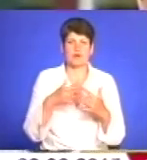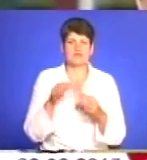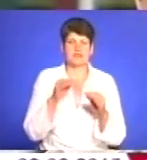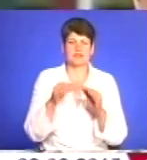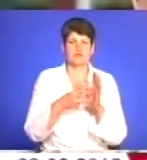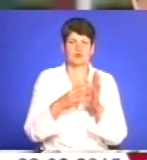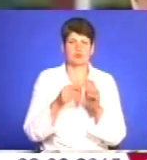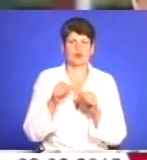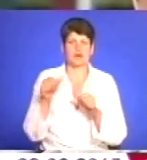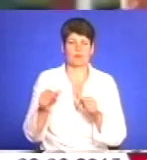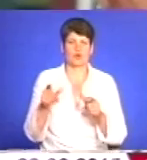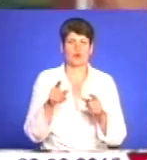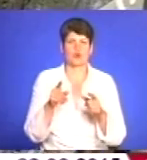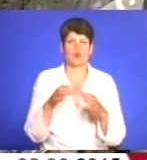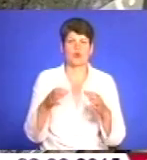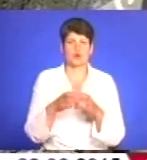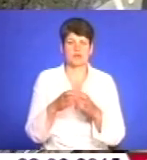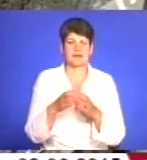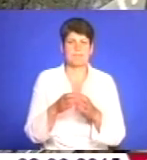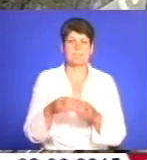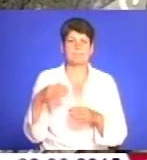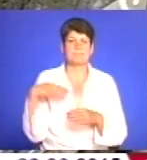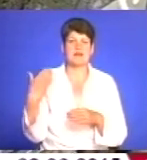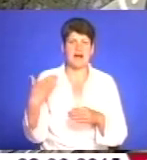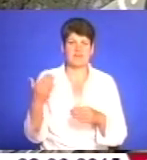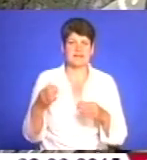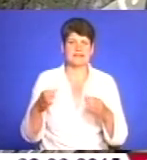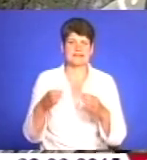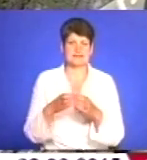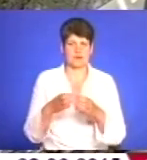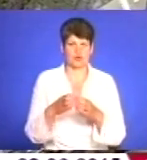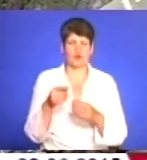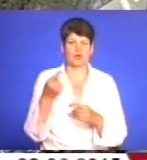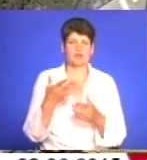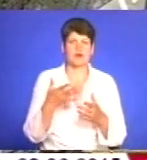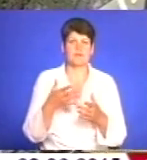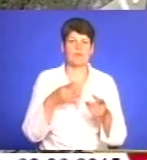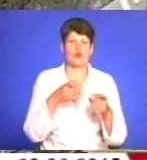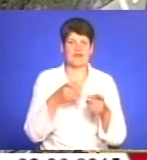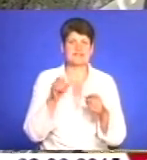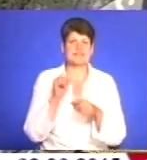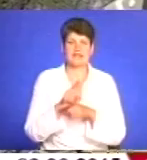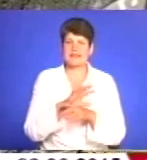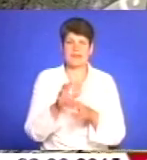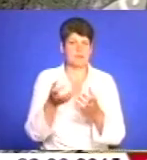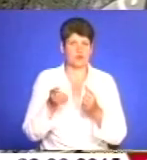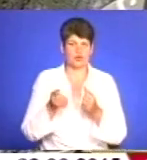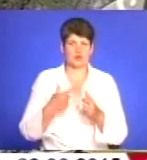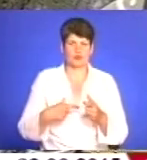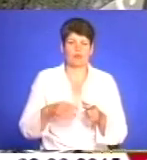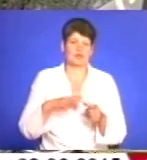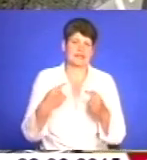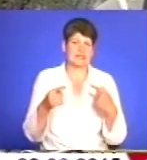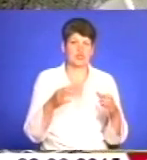добровольчого українського корпусу «Правий сектор». Якщо десь його на бойове завдання не беруть з собою, ну, бували інші групи